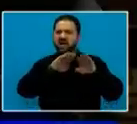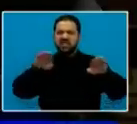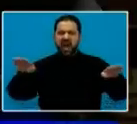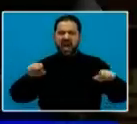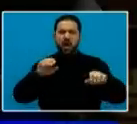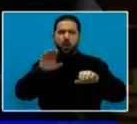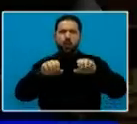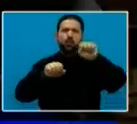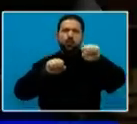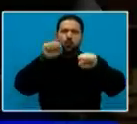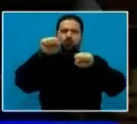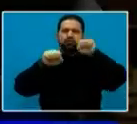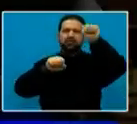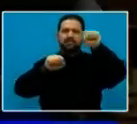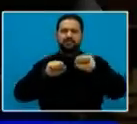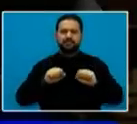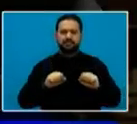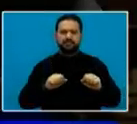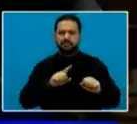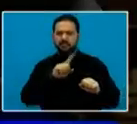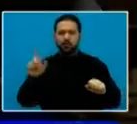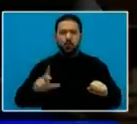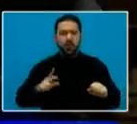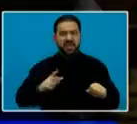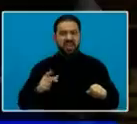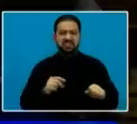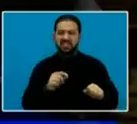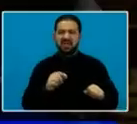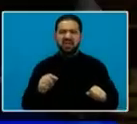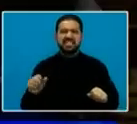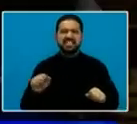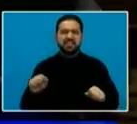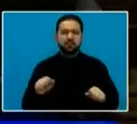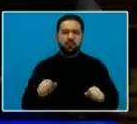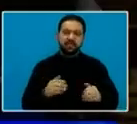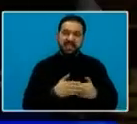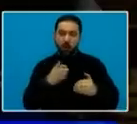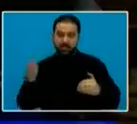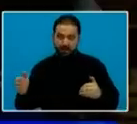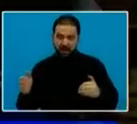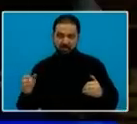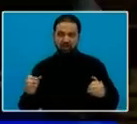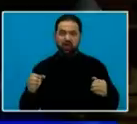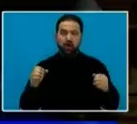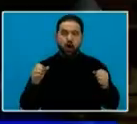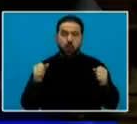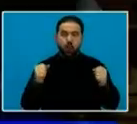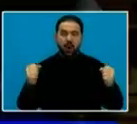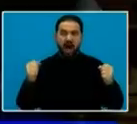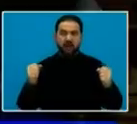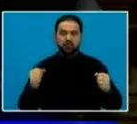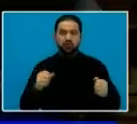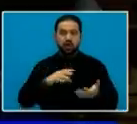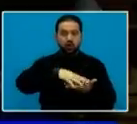al curajului duhovnicesc. Și de asemenea, nu este simplu să deosebești curajul duhovnicesc